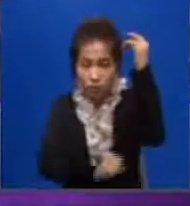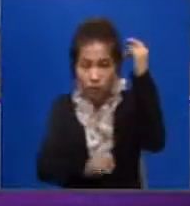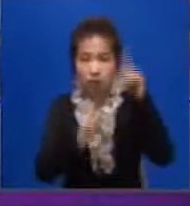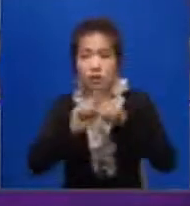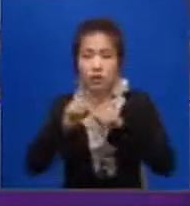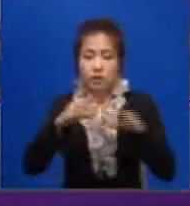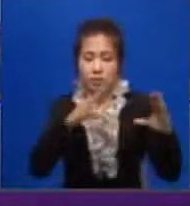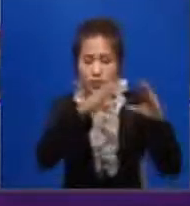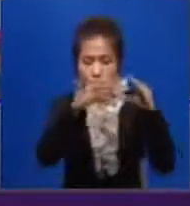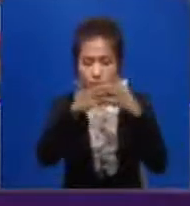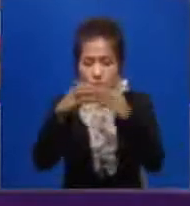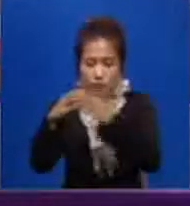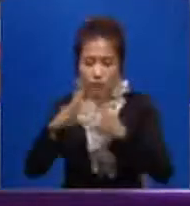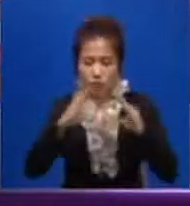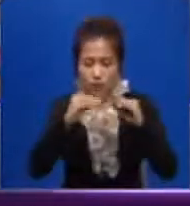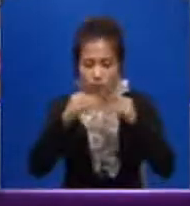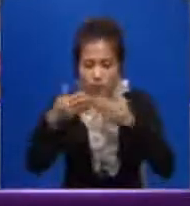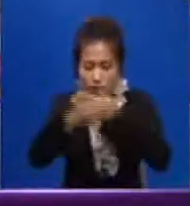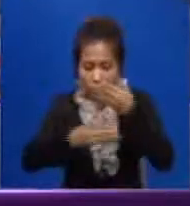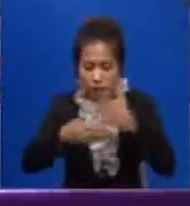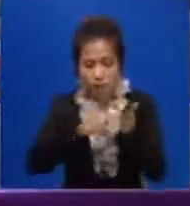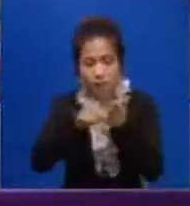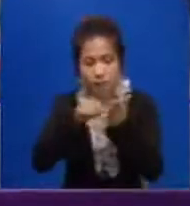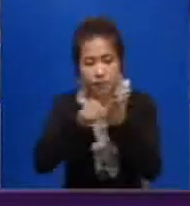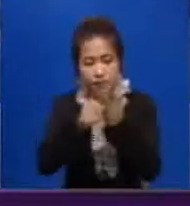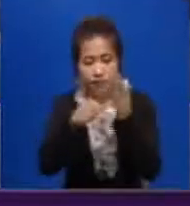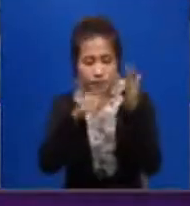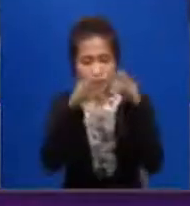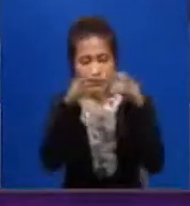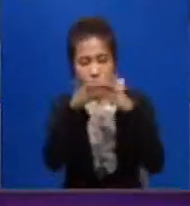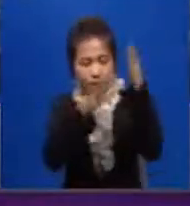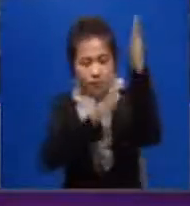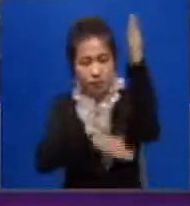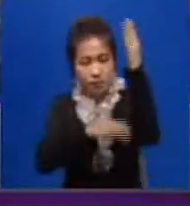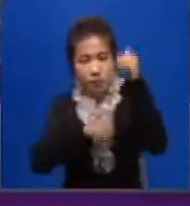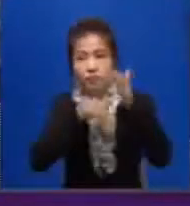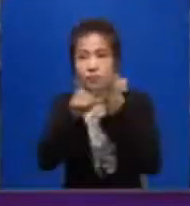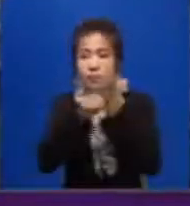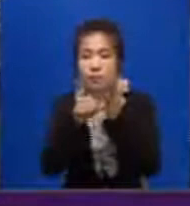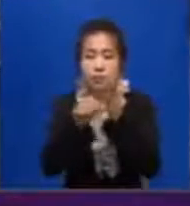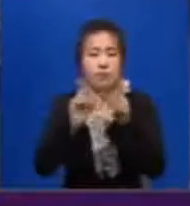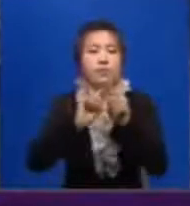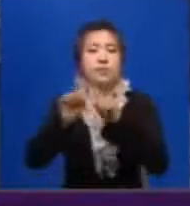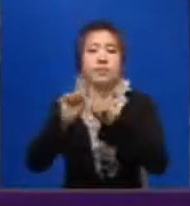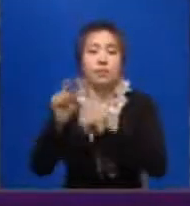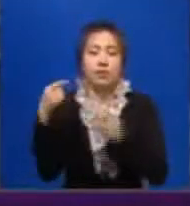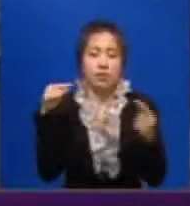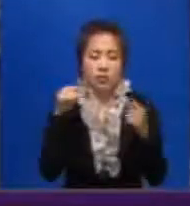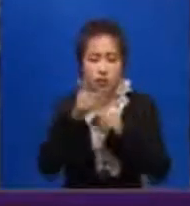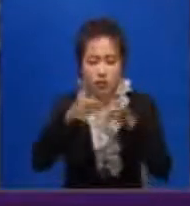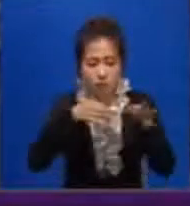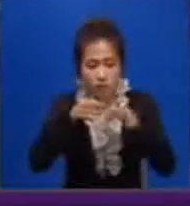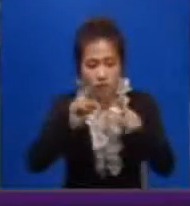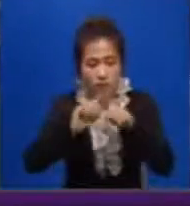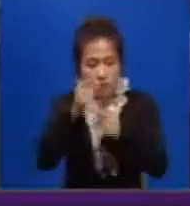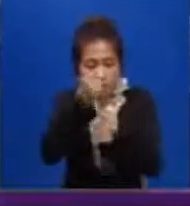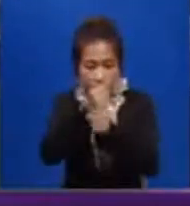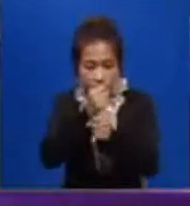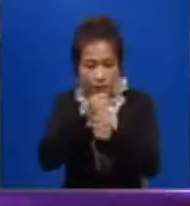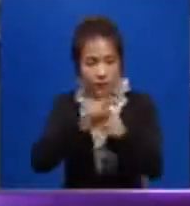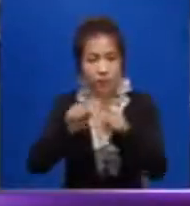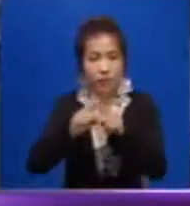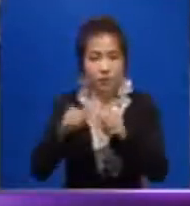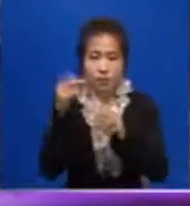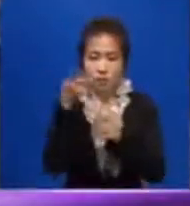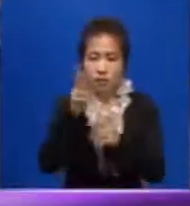ร่วมหารือแนวทางที่จะแก้ไขปัญหาจังหวัดชายแดนภาคใต้รวมทั้งชี้แจงการปฏิบัติงานหลังคณะคสชเข้าควบ